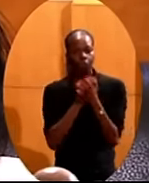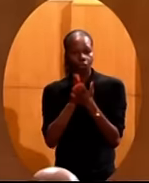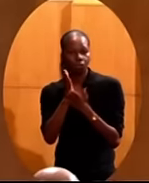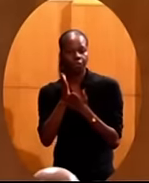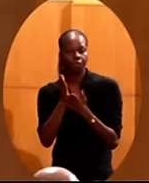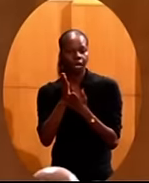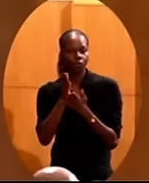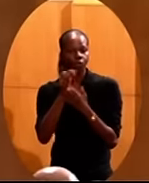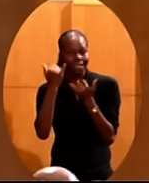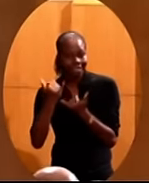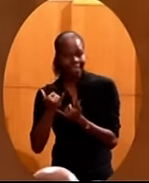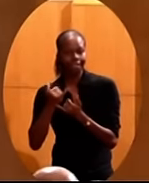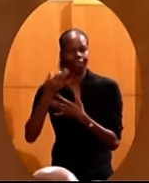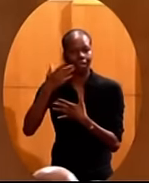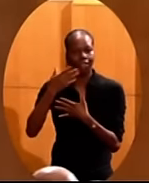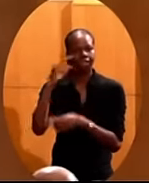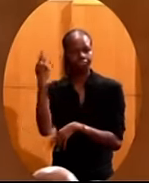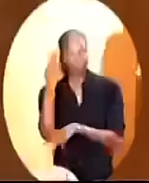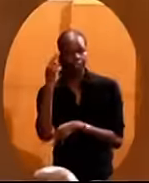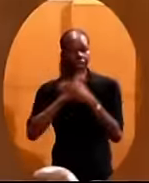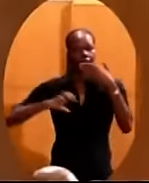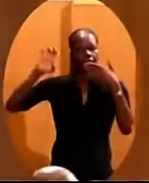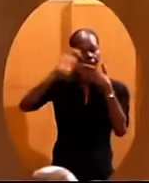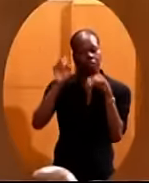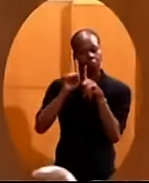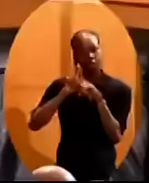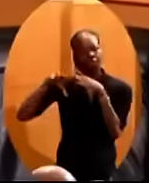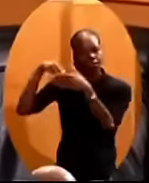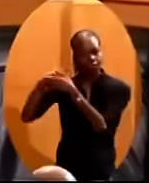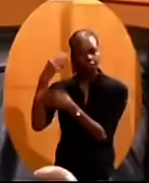ici en martinque de la Caraïbe et à